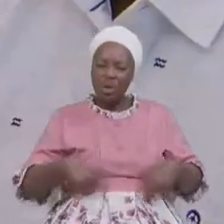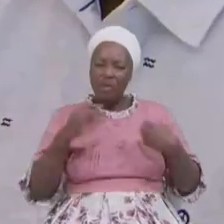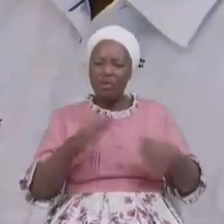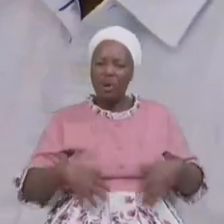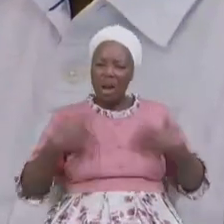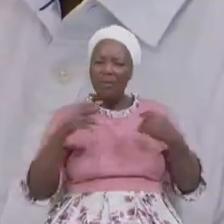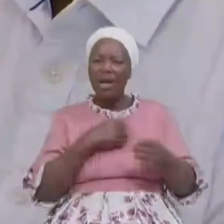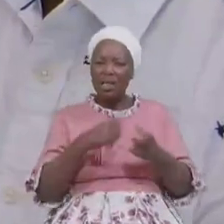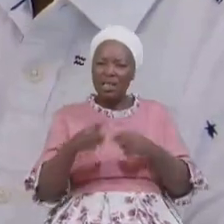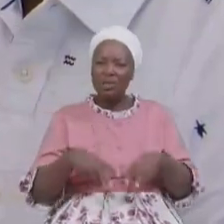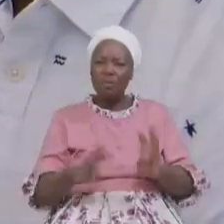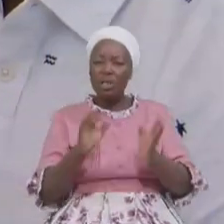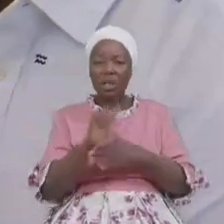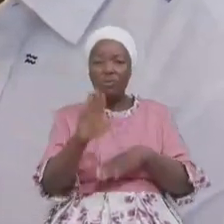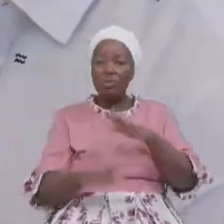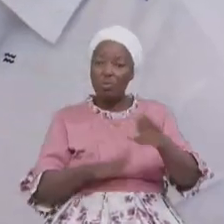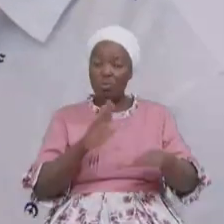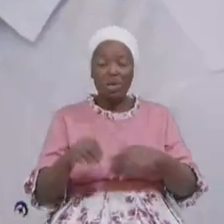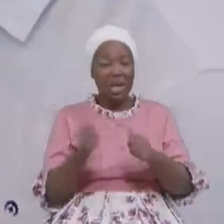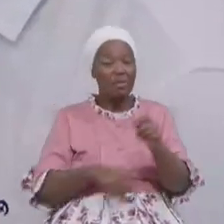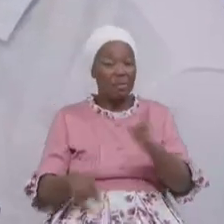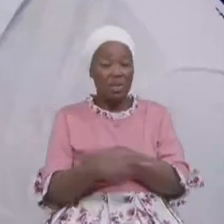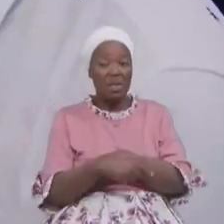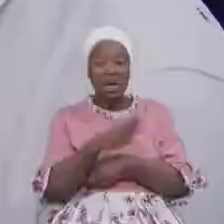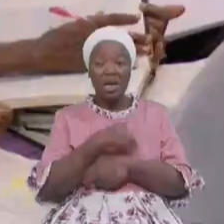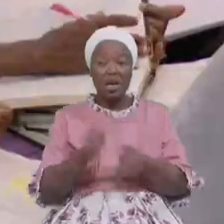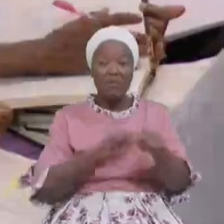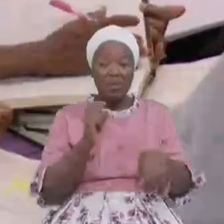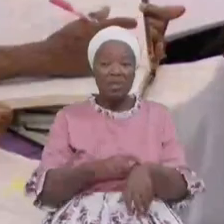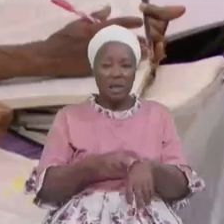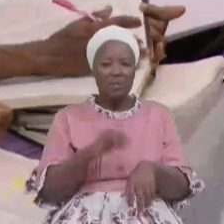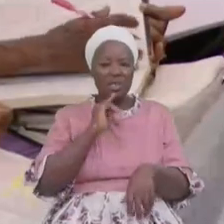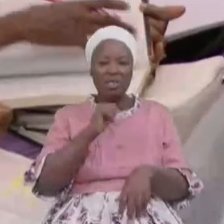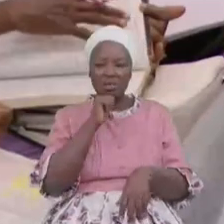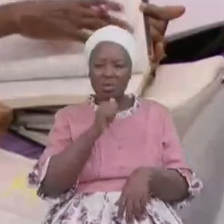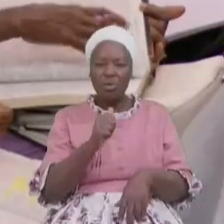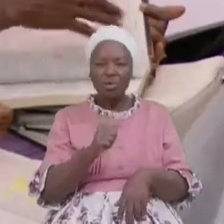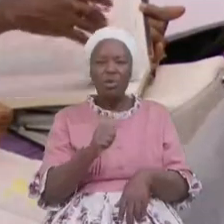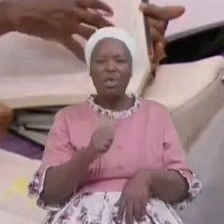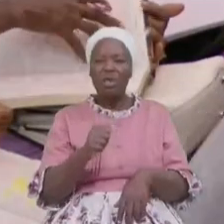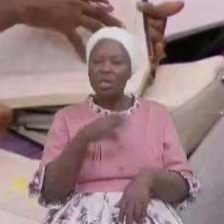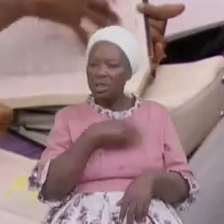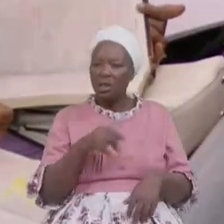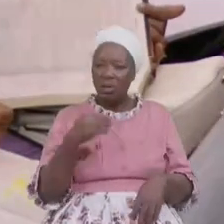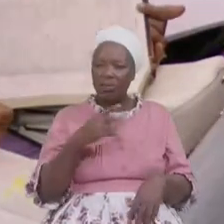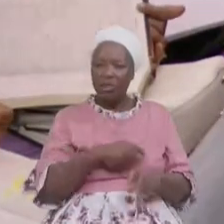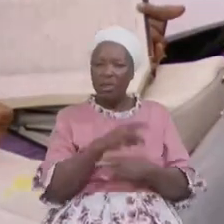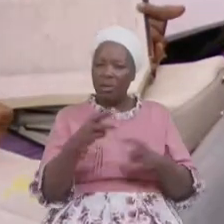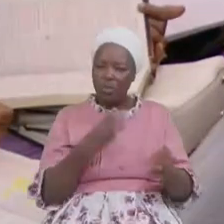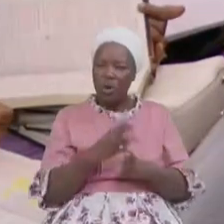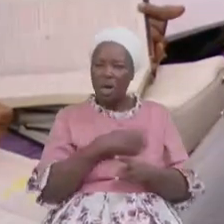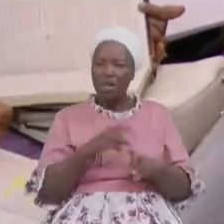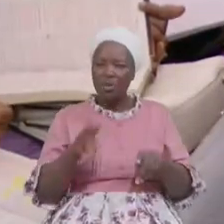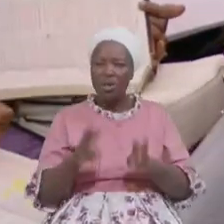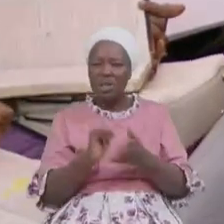la manière dont tu marches chaque jour et à tout moment, que dans les grandes et les petites choses, à l'église ou hors de